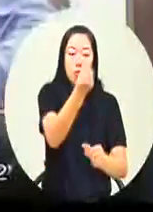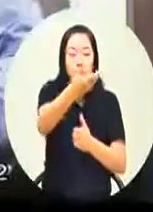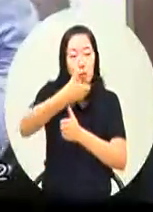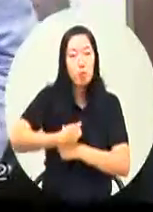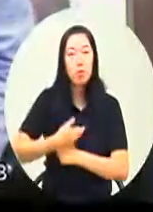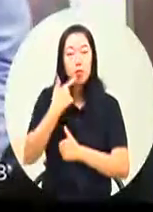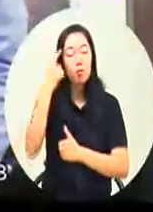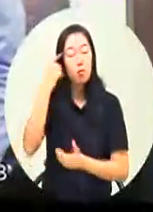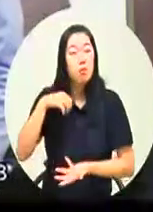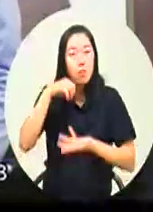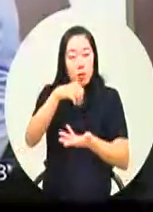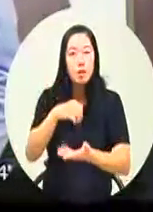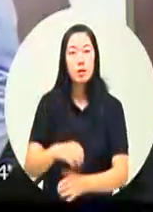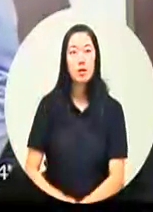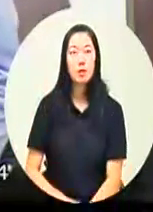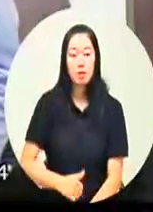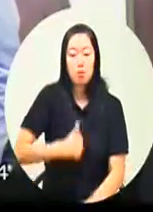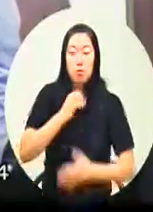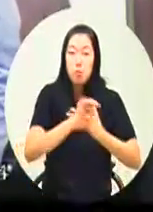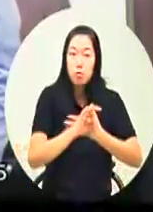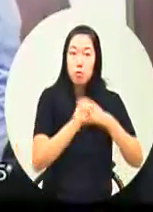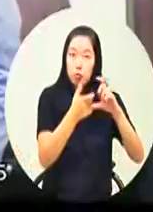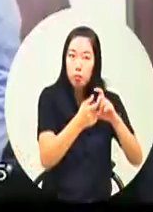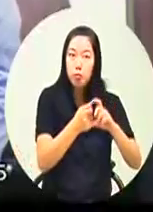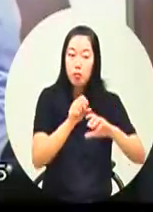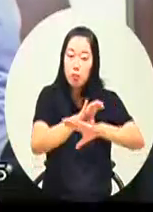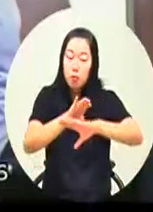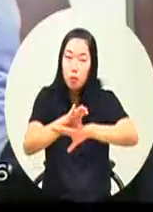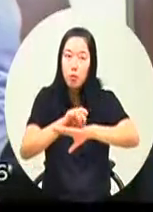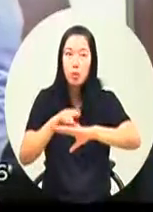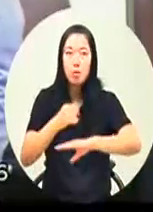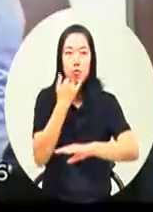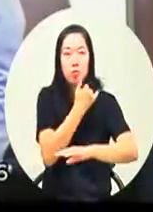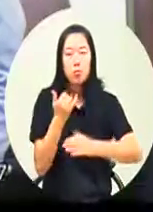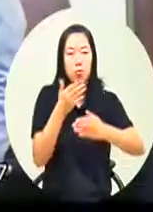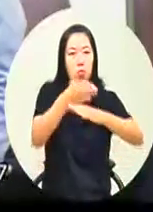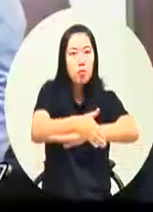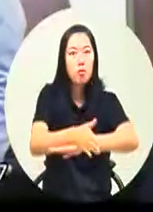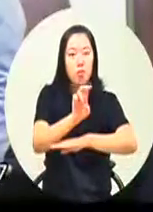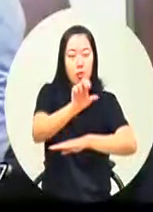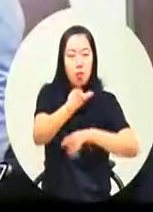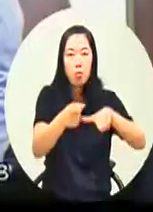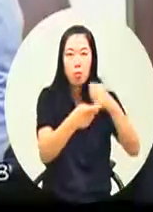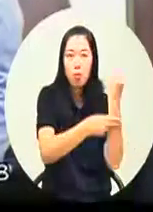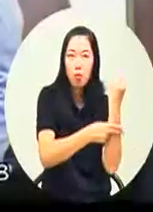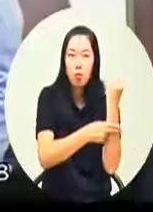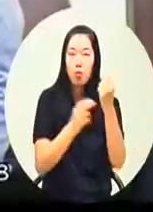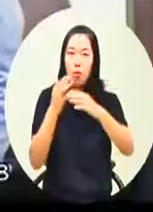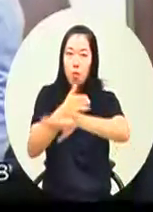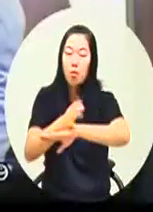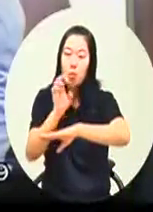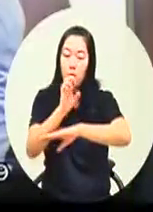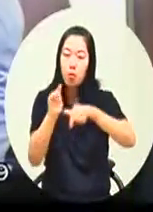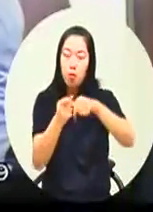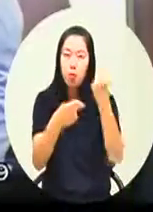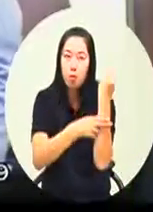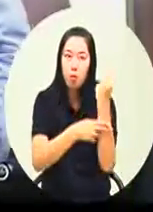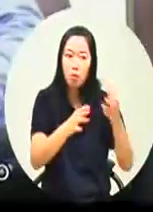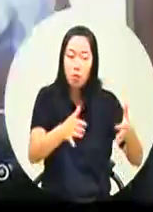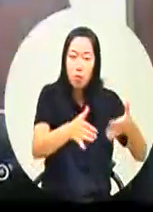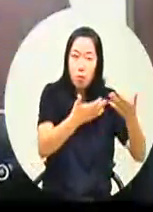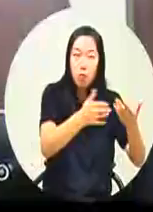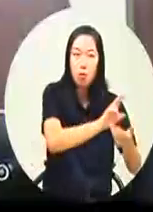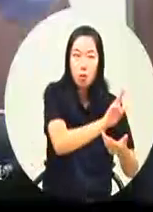这个。那如果在实验区的车，它可能超过25公里的，可能是在40公里，或我们刚刚讲的轻型的是65公里以